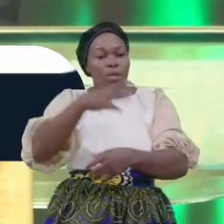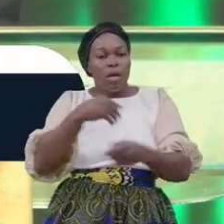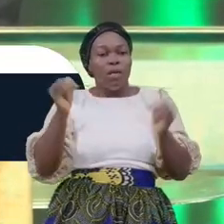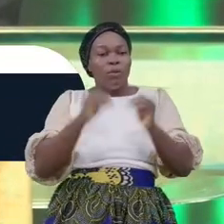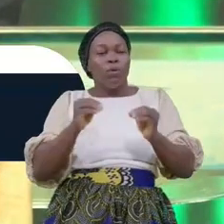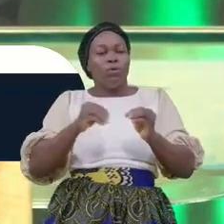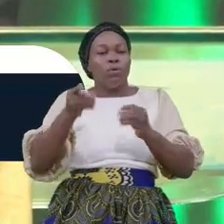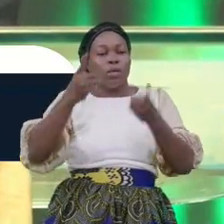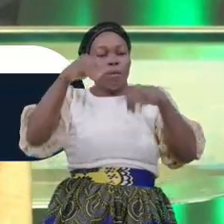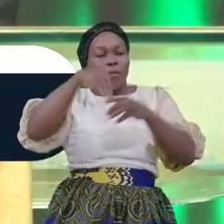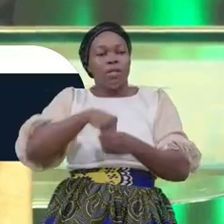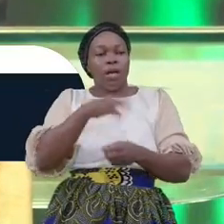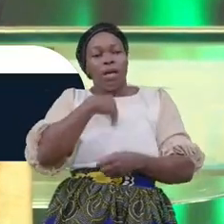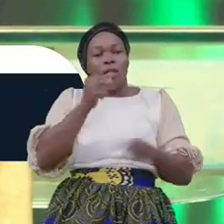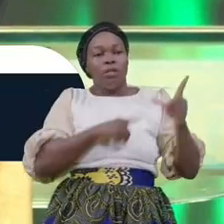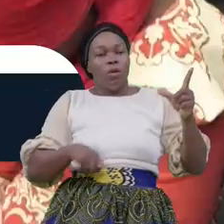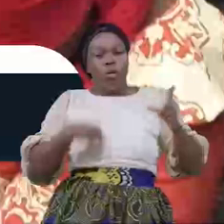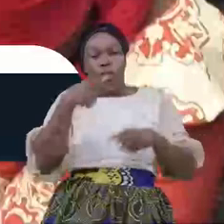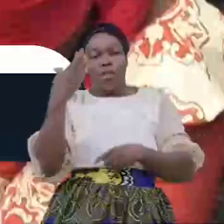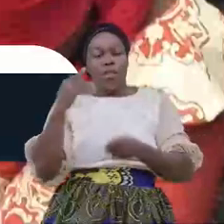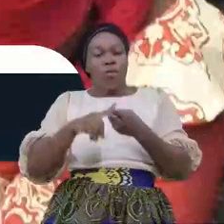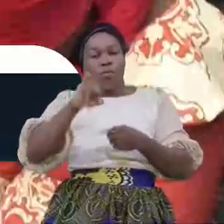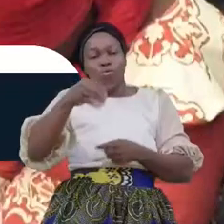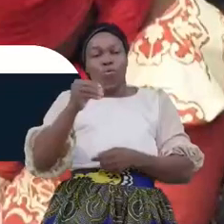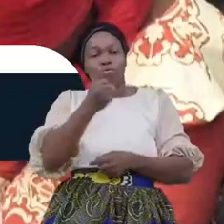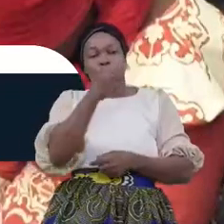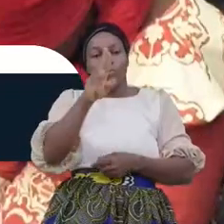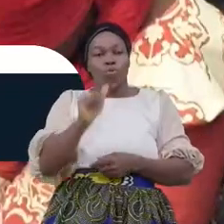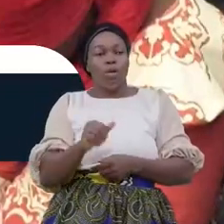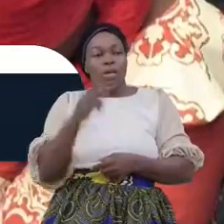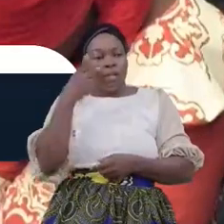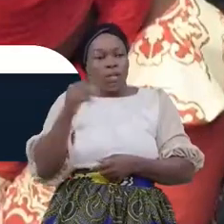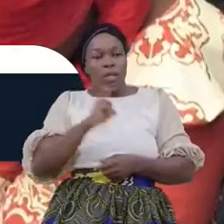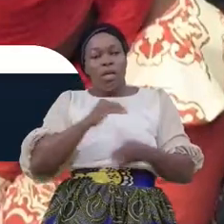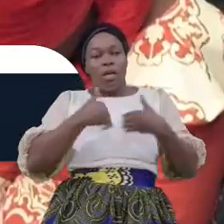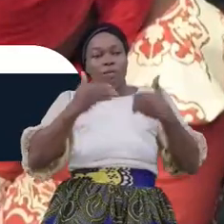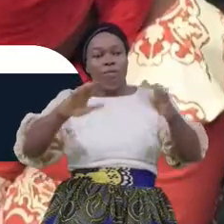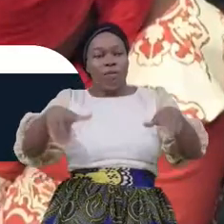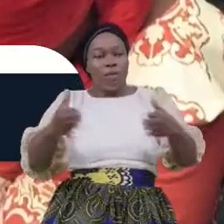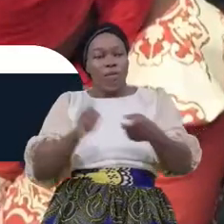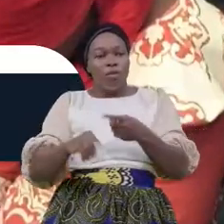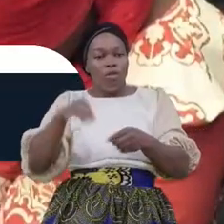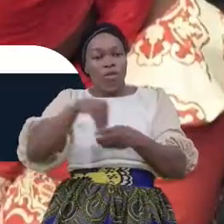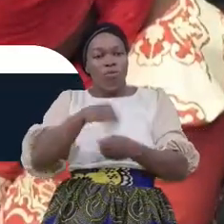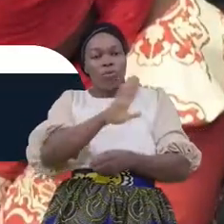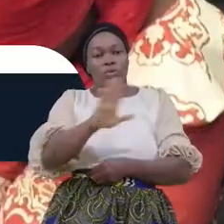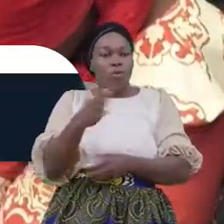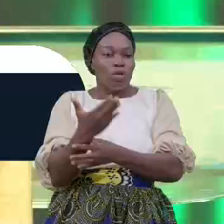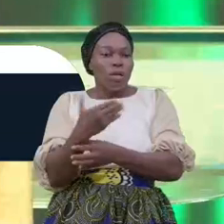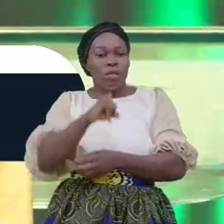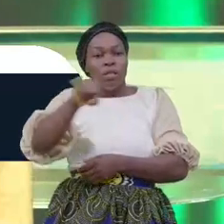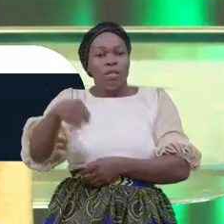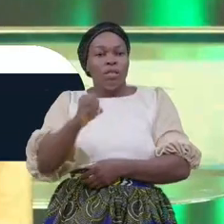L'Éternel dit à Josué, « Vois, je livre entre tes mains Jéricho et son